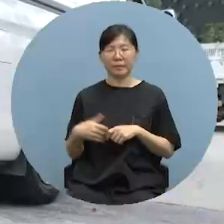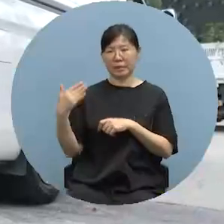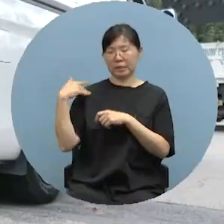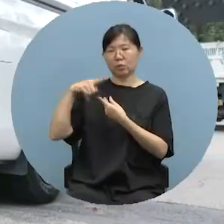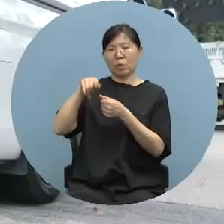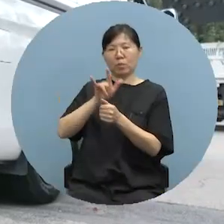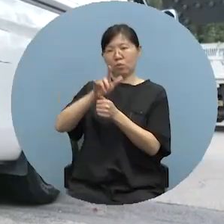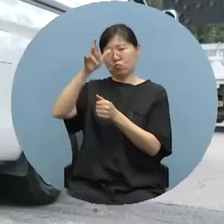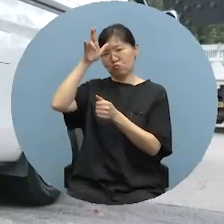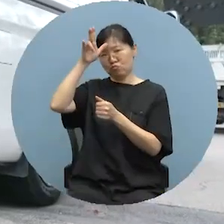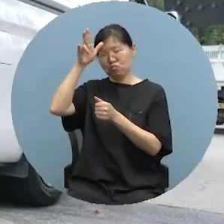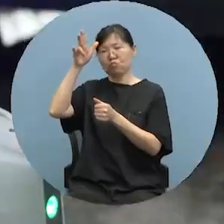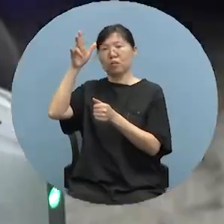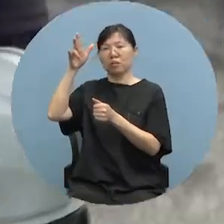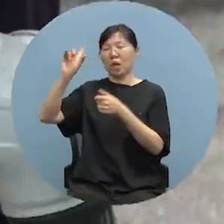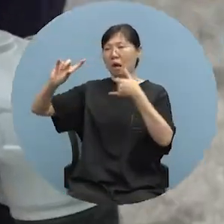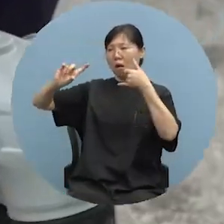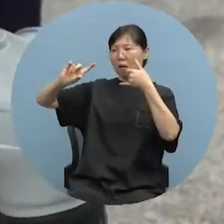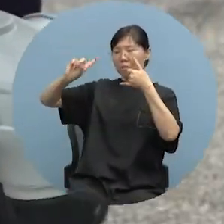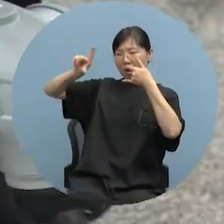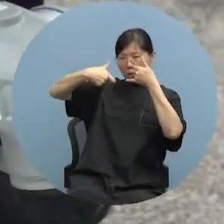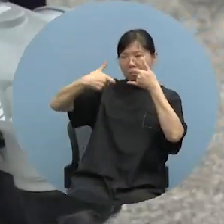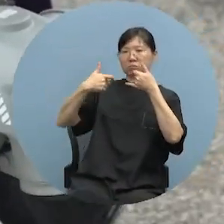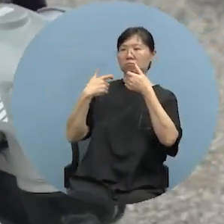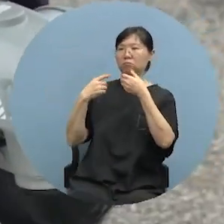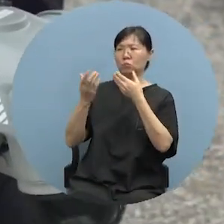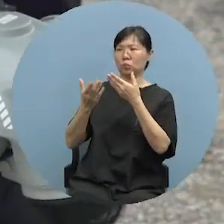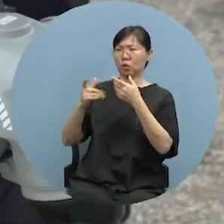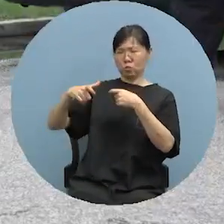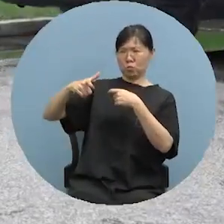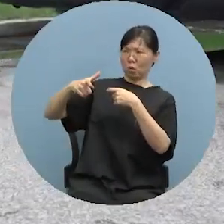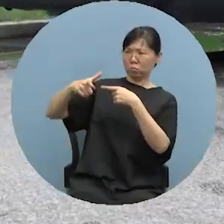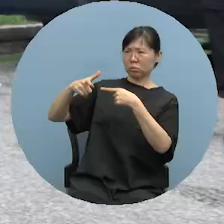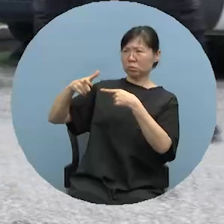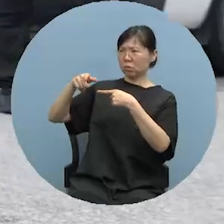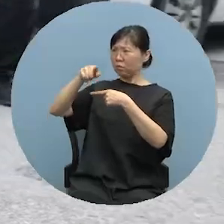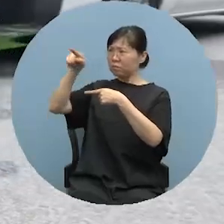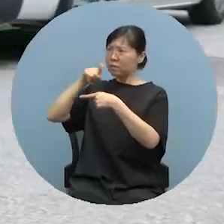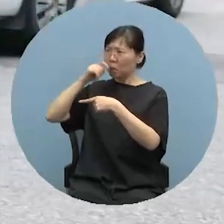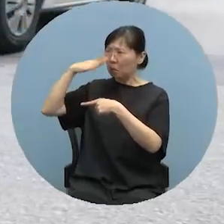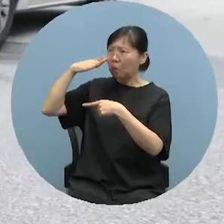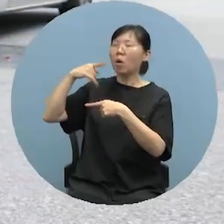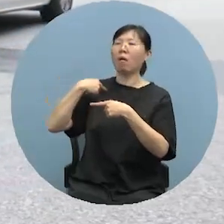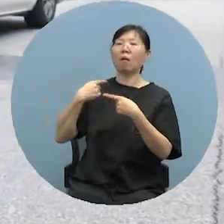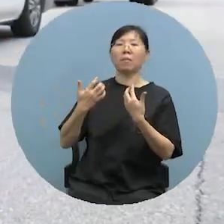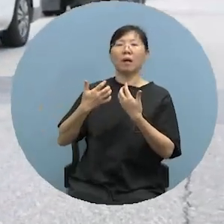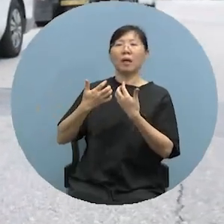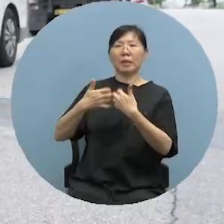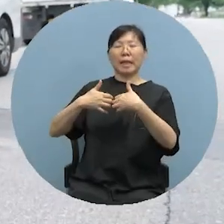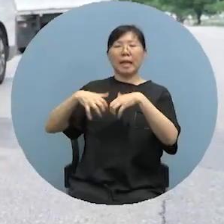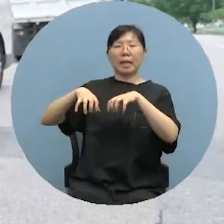早前环保署接到通知，元朗工业村附近的居民闻到异味，机械狗就第一次出动。